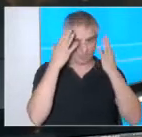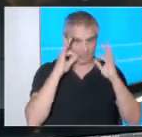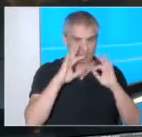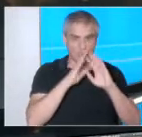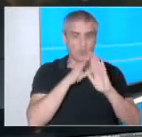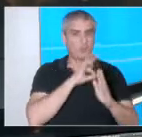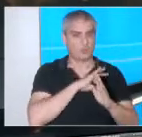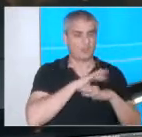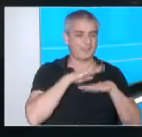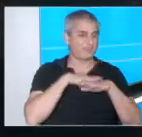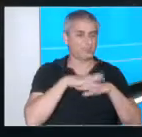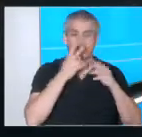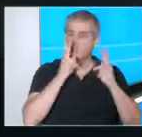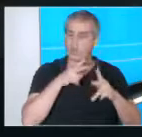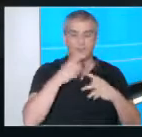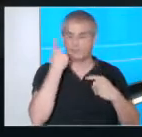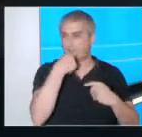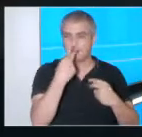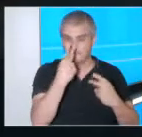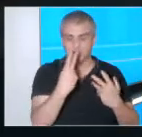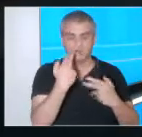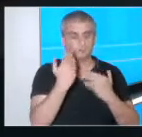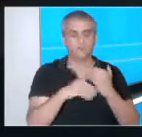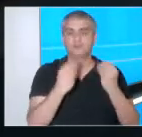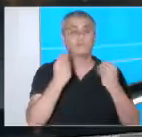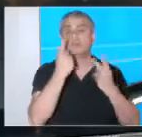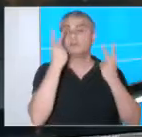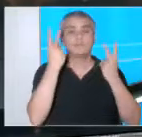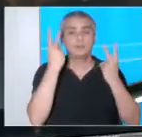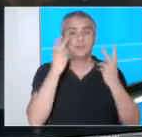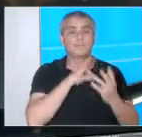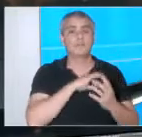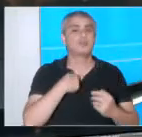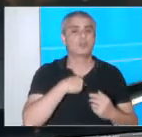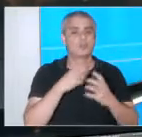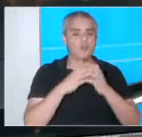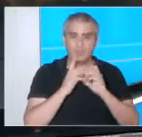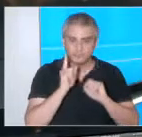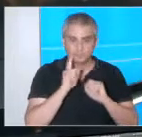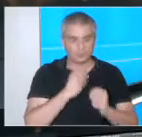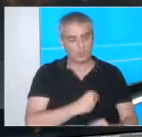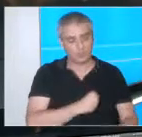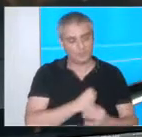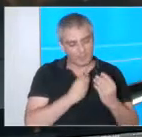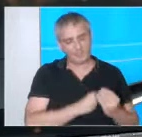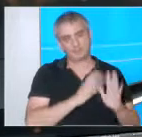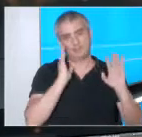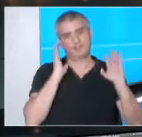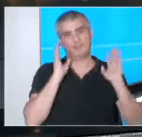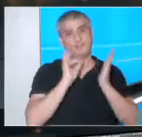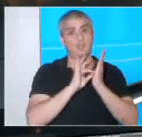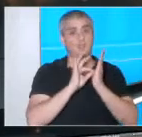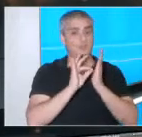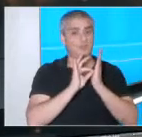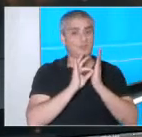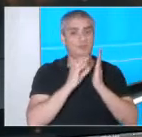לכל התכונות והכישרון והיכולות והמראה, בסוף הדבר המרכזי שמאפיין אותנו כעם, זה גומלי חסדים. הרי כתוב